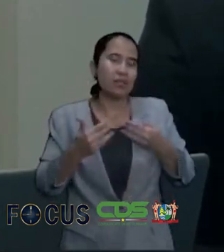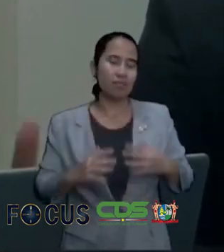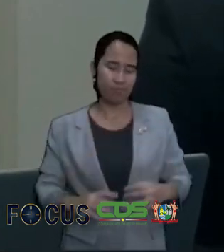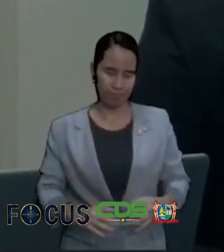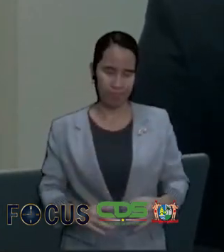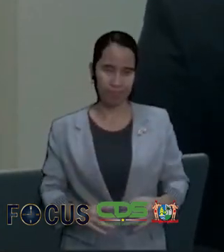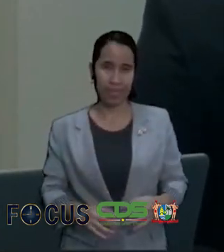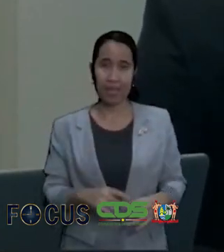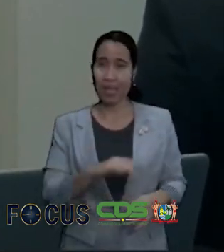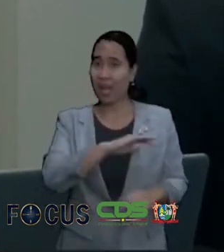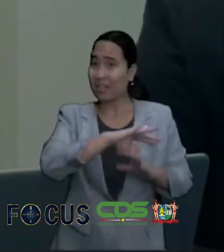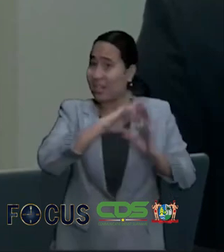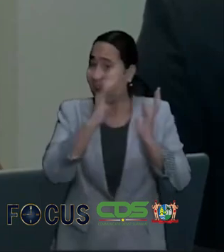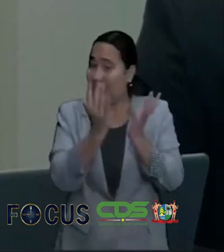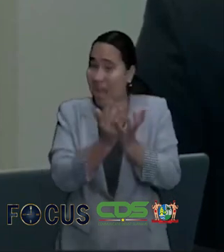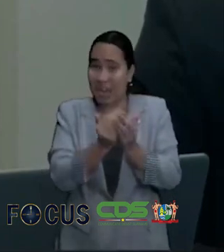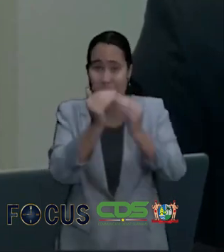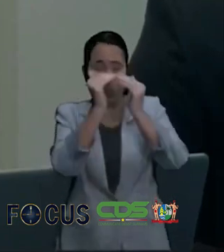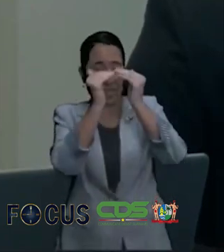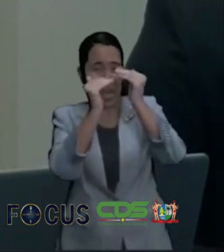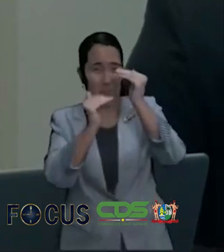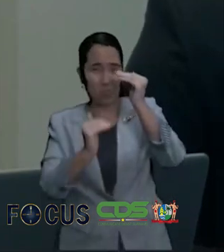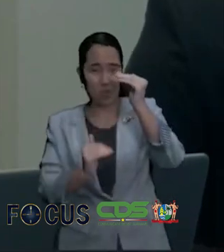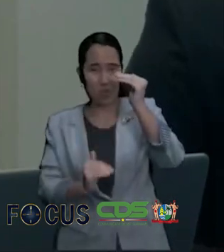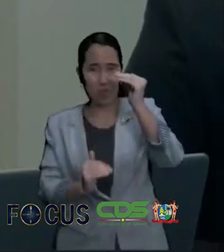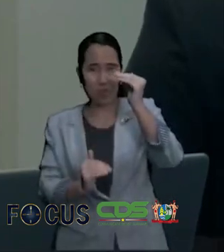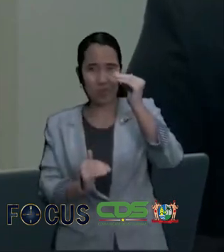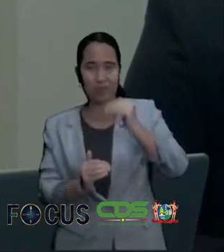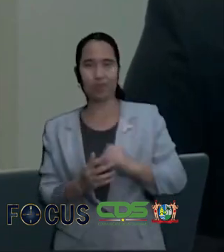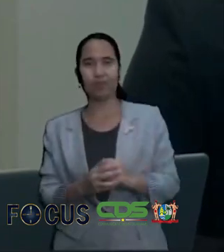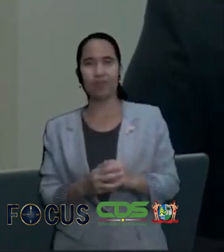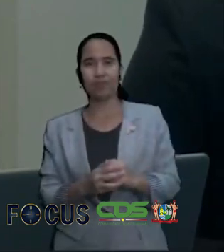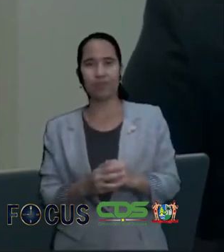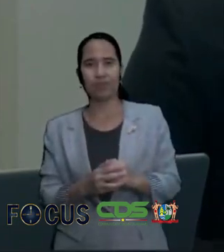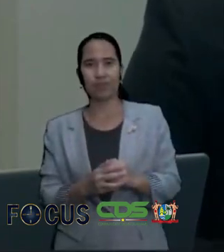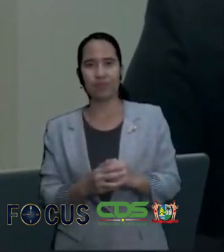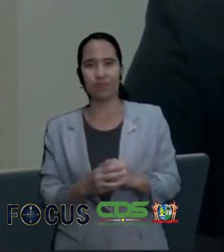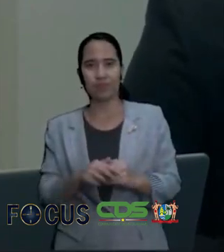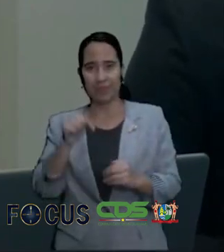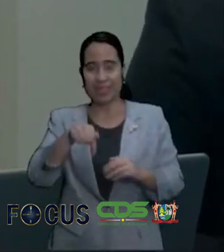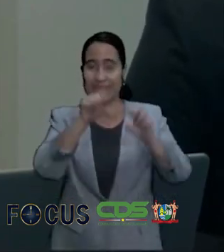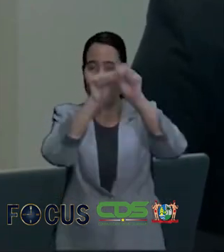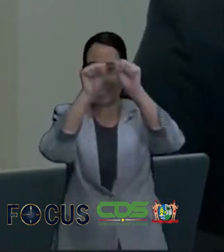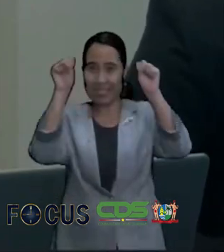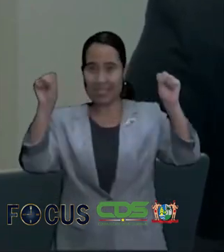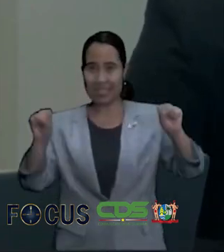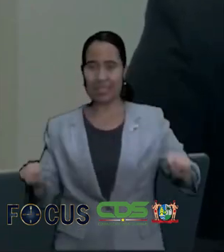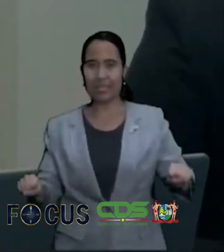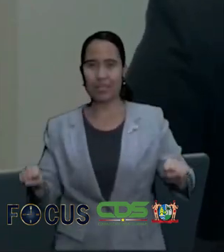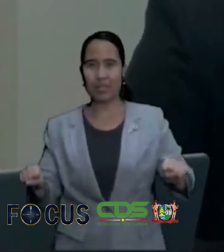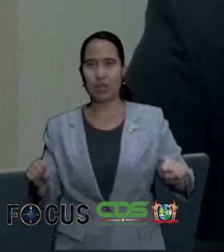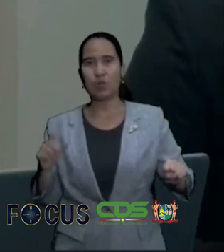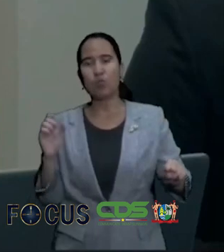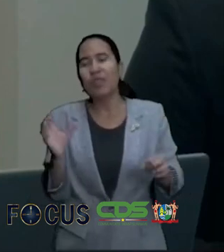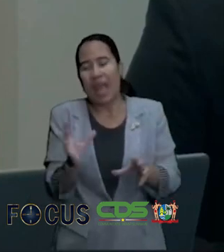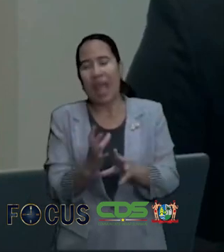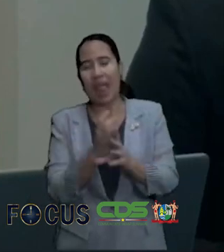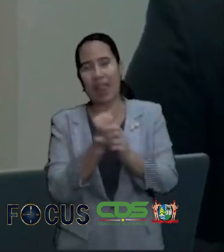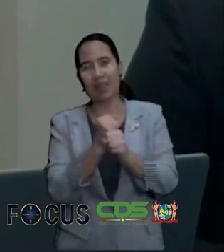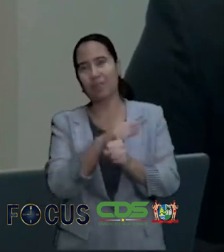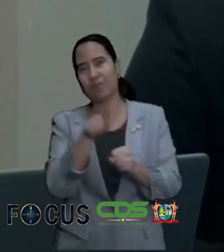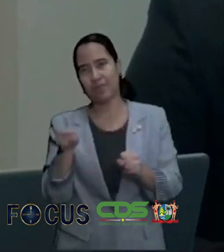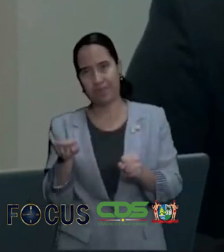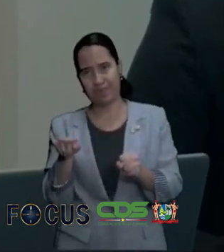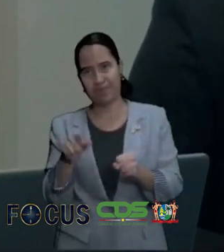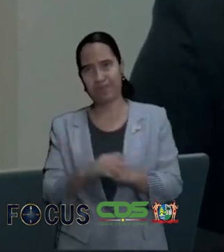Dat als alles wordt afgebouwd, volledig wordt afgebouwd, moet ik aangeven, dat dit systeem dan voor een stukje verlichting opvang moet gaan